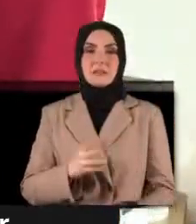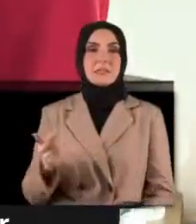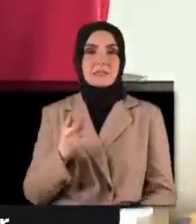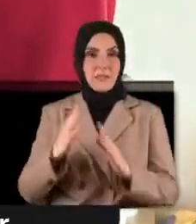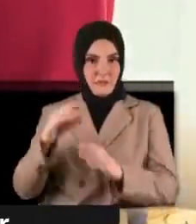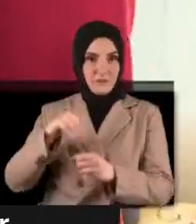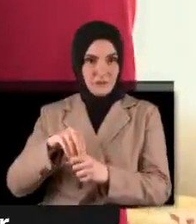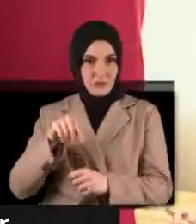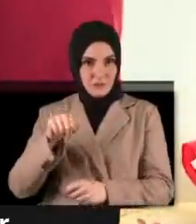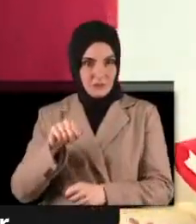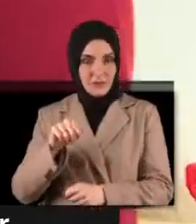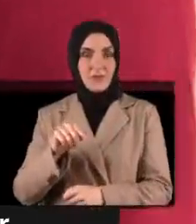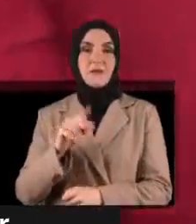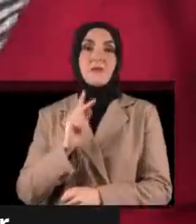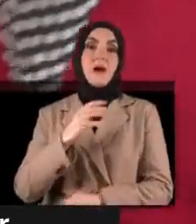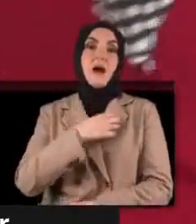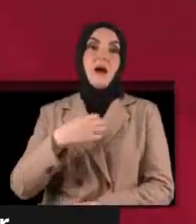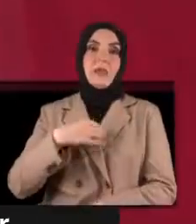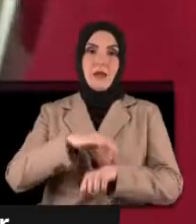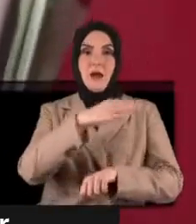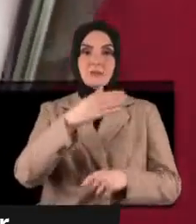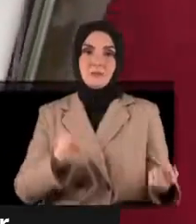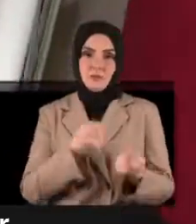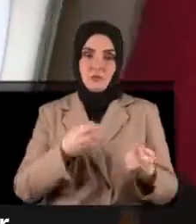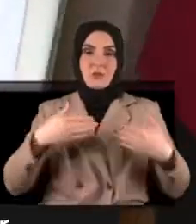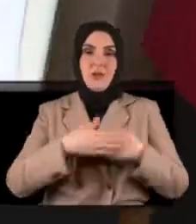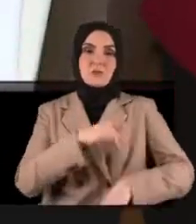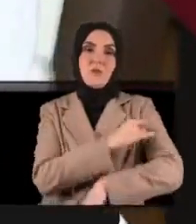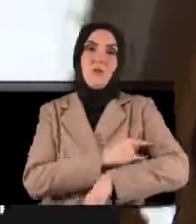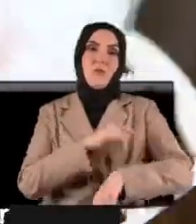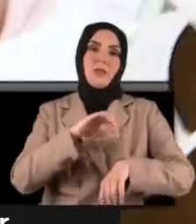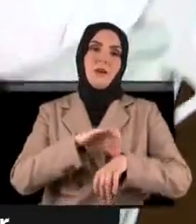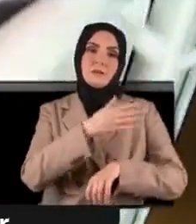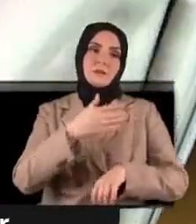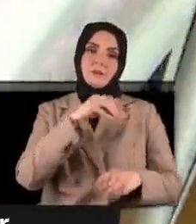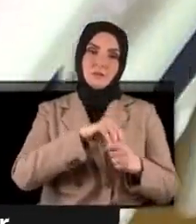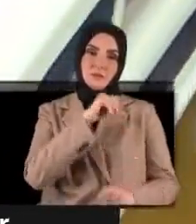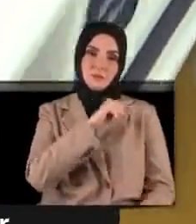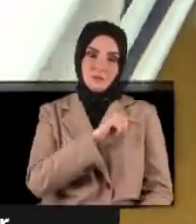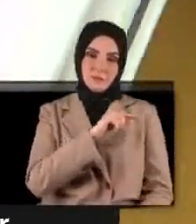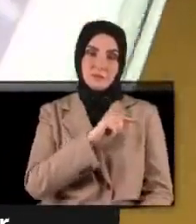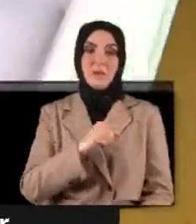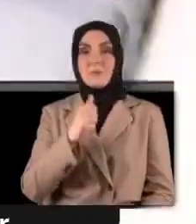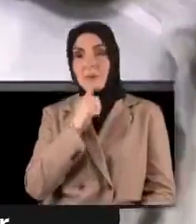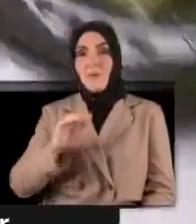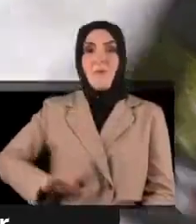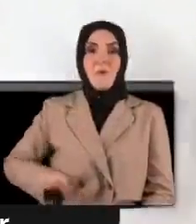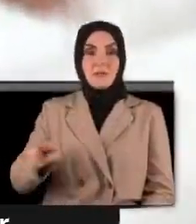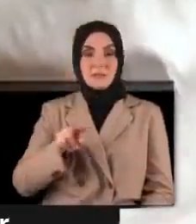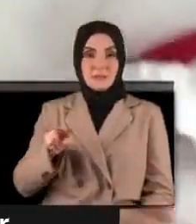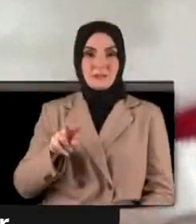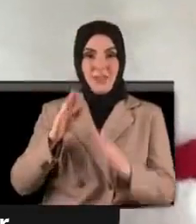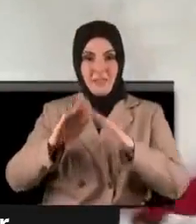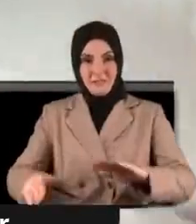nöbetinde, hastanede hatta çalışıyor kendisi. Oradaydı babayla oğul. Enkazın altındaydı.